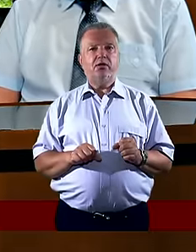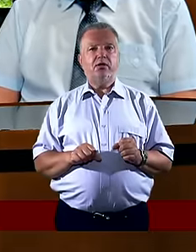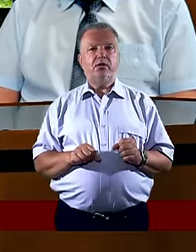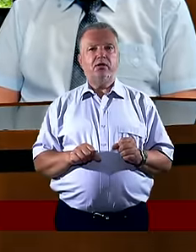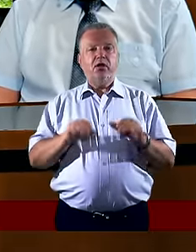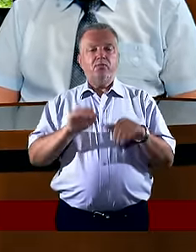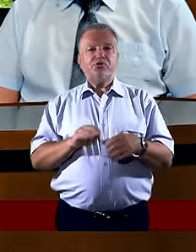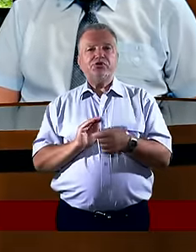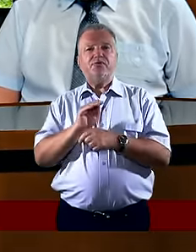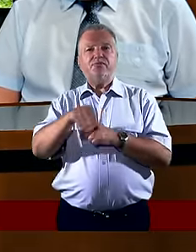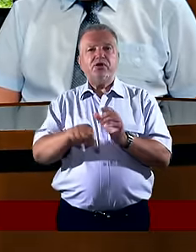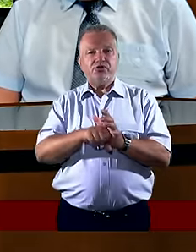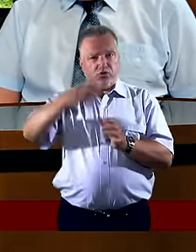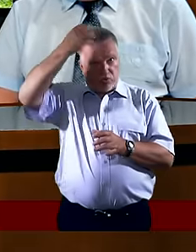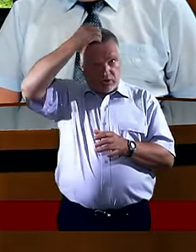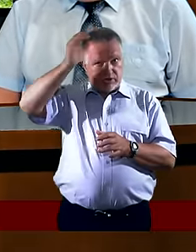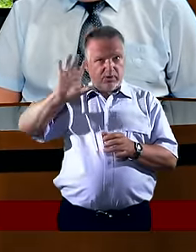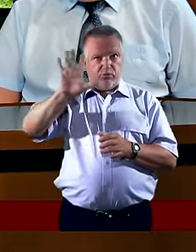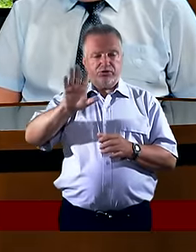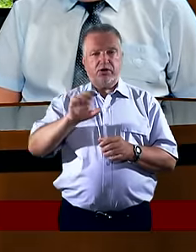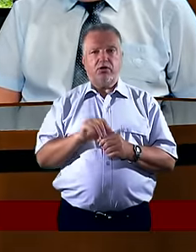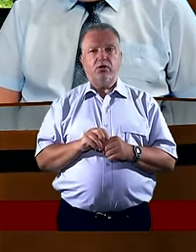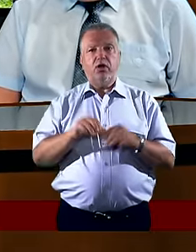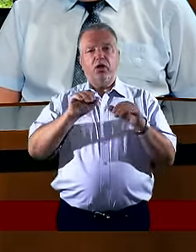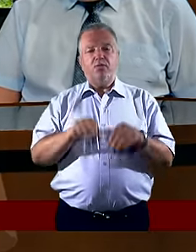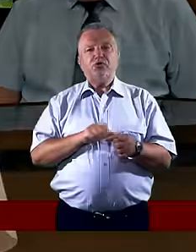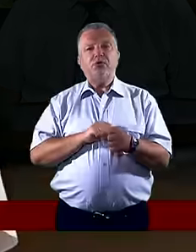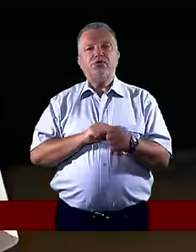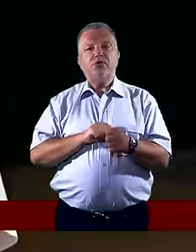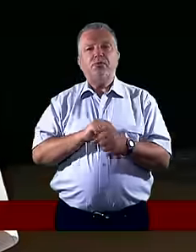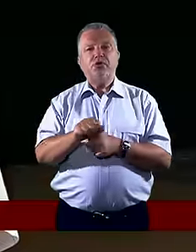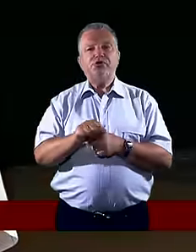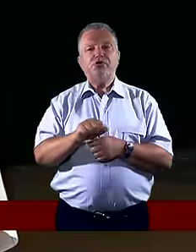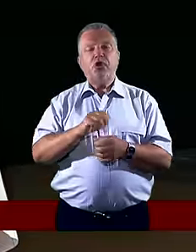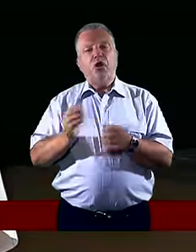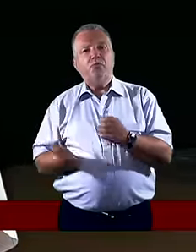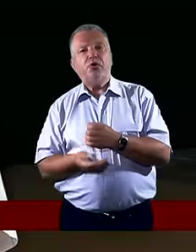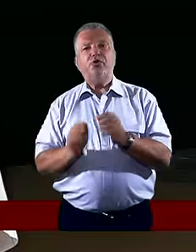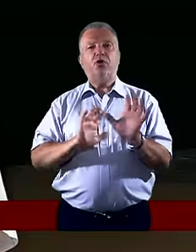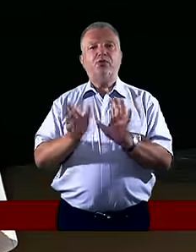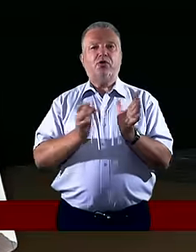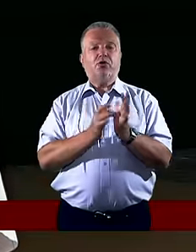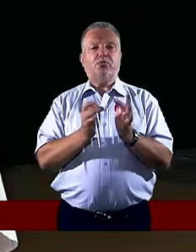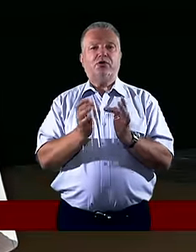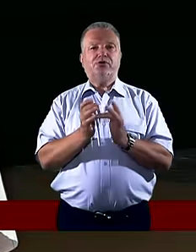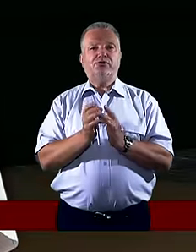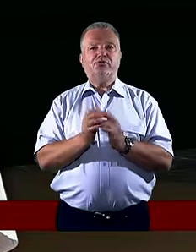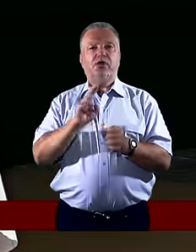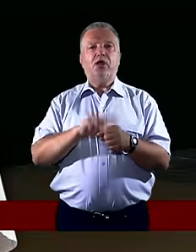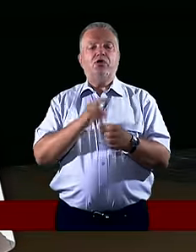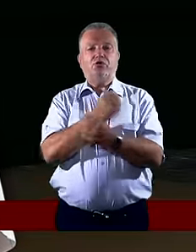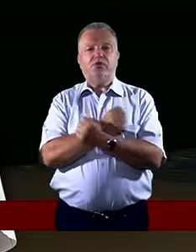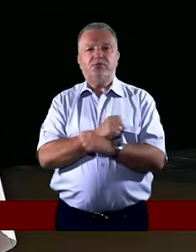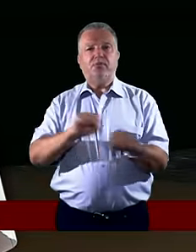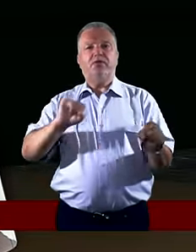Oto możecie wejść do Królestwa Bożego. Oto możecie być pod opieką Jezusa Chrystusa,